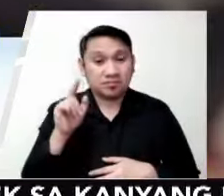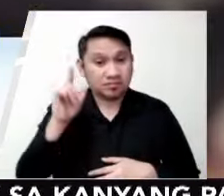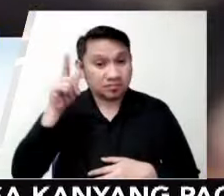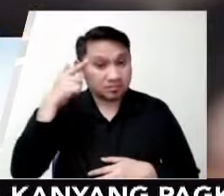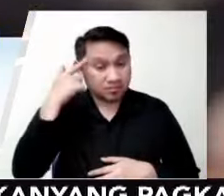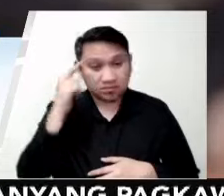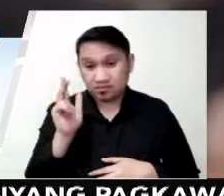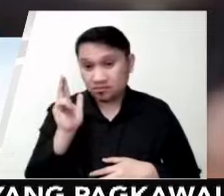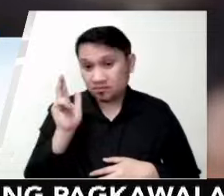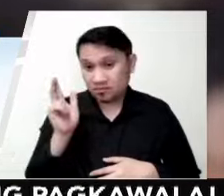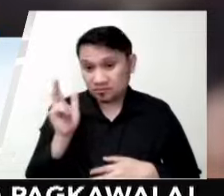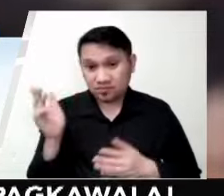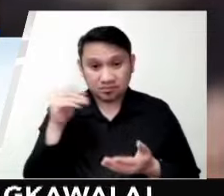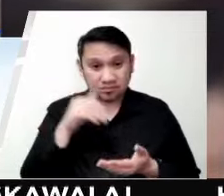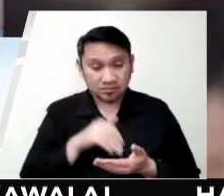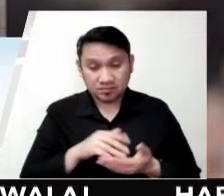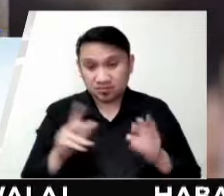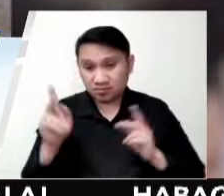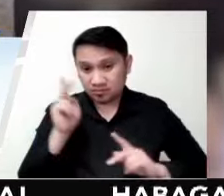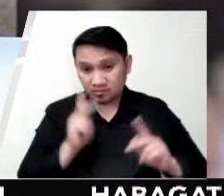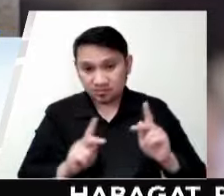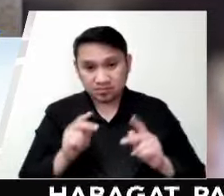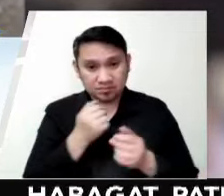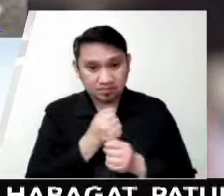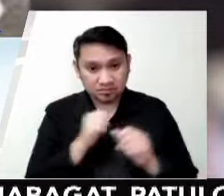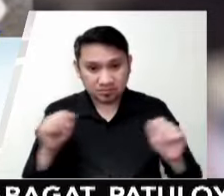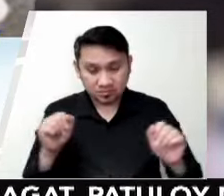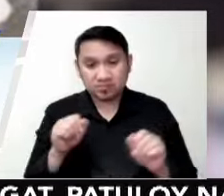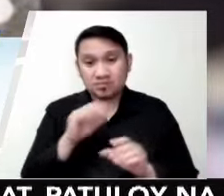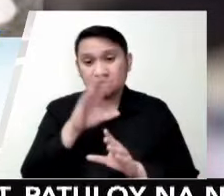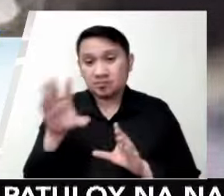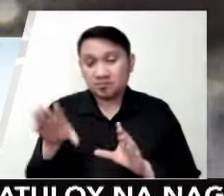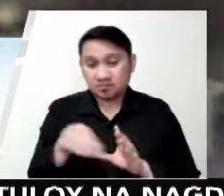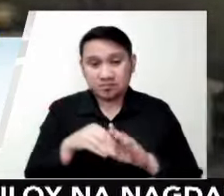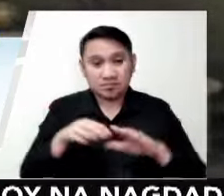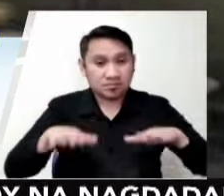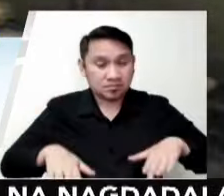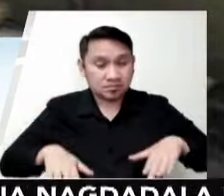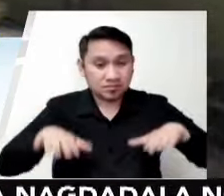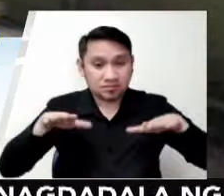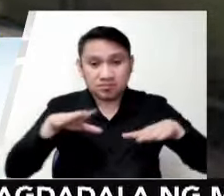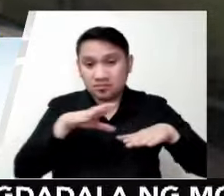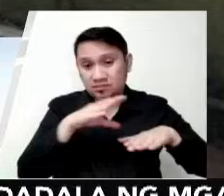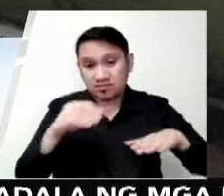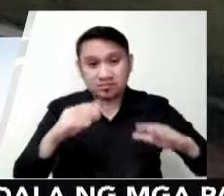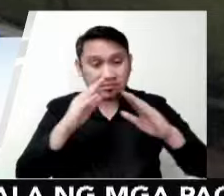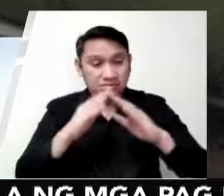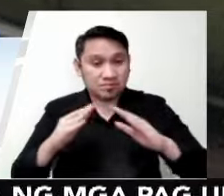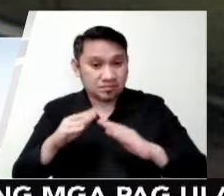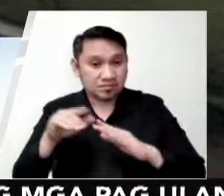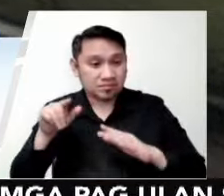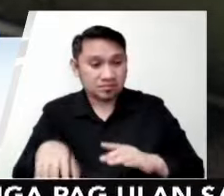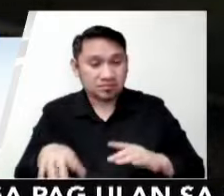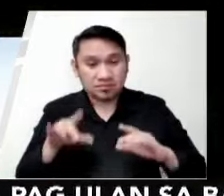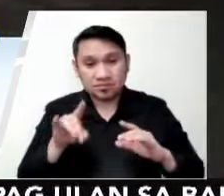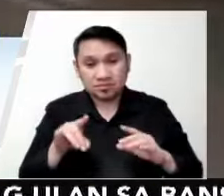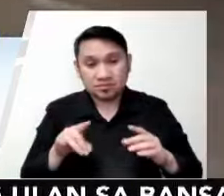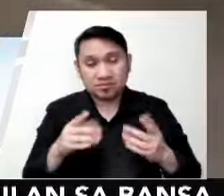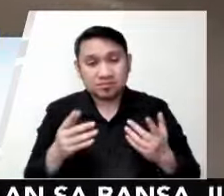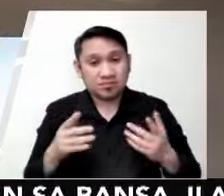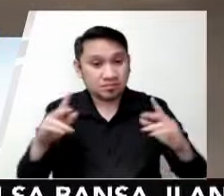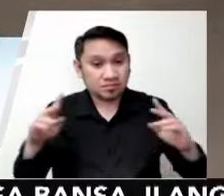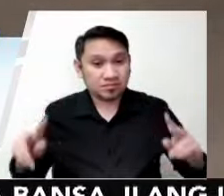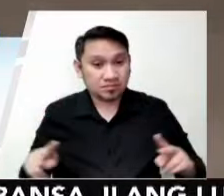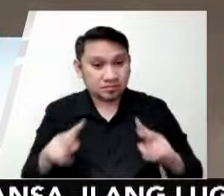residente ang inilikas sa buong lalawigan kabilang ang mga binaha at mga nakatira sa 6 km danger zone ng Bulkang Canlaon